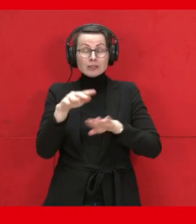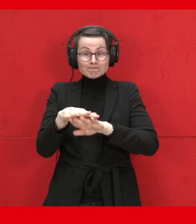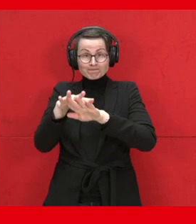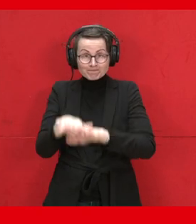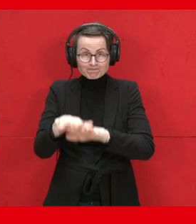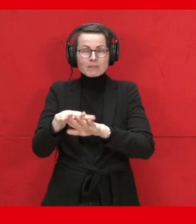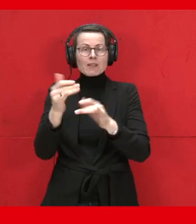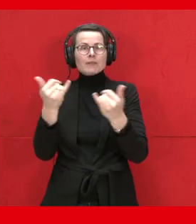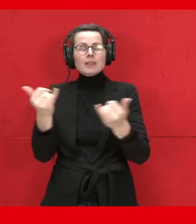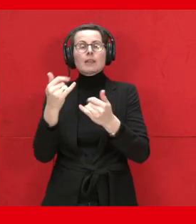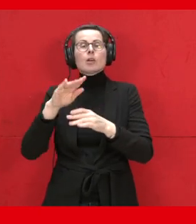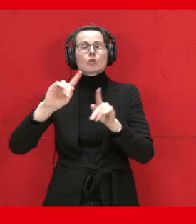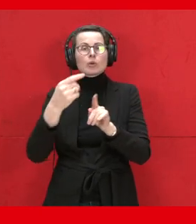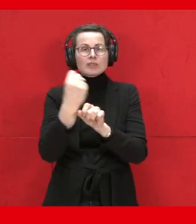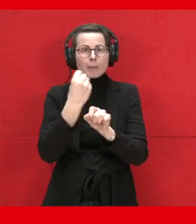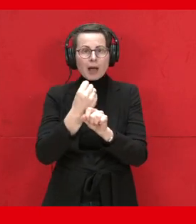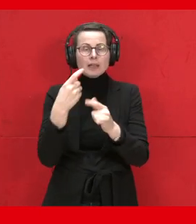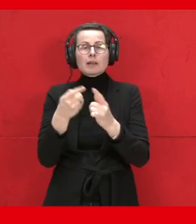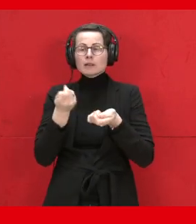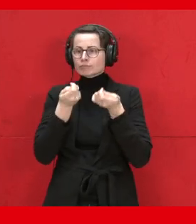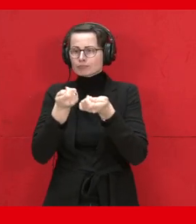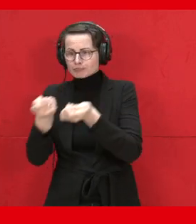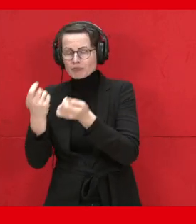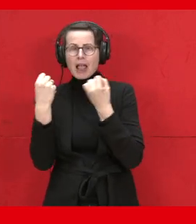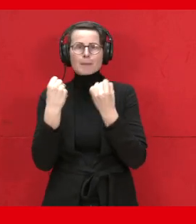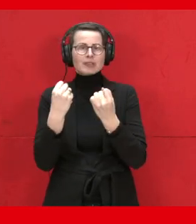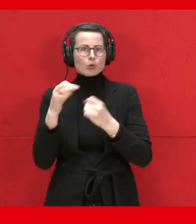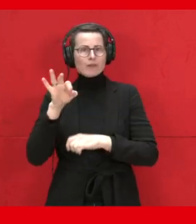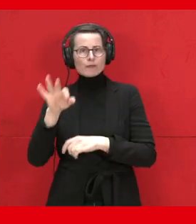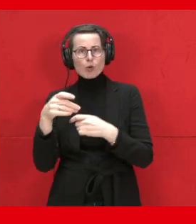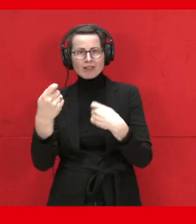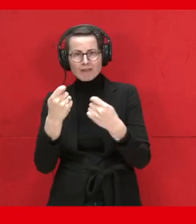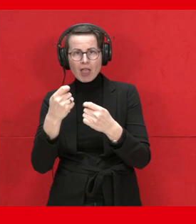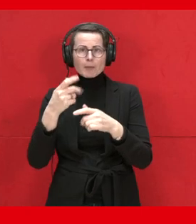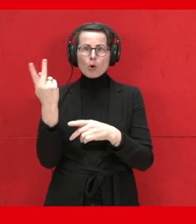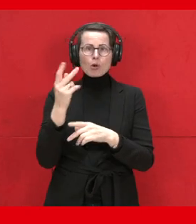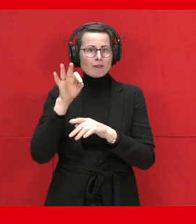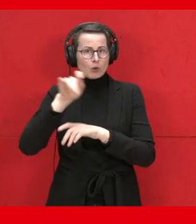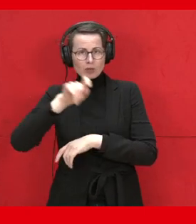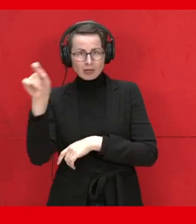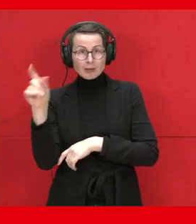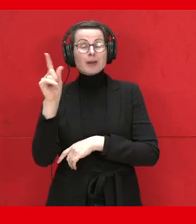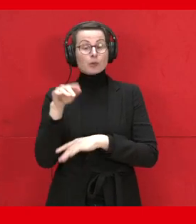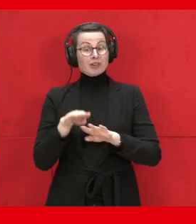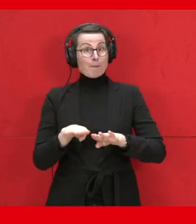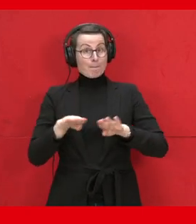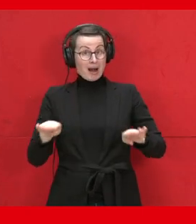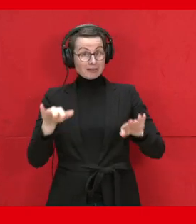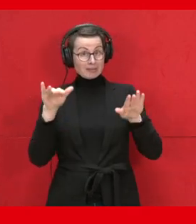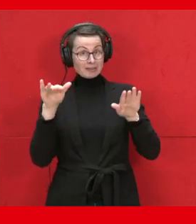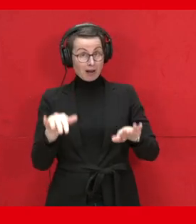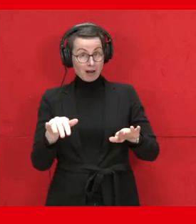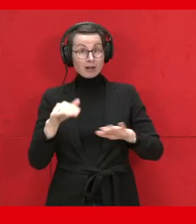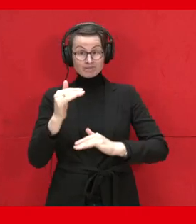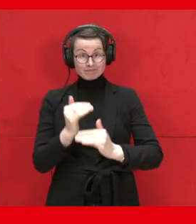mit Sicherungsmöglichkeiten auch für Gewerbetreibende und für Unternehmen, dann zeigt es, wir haben eine gute Basis, auf der wir aufbauen können,